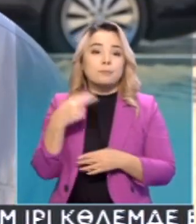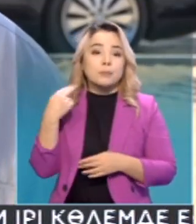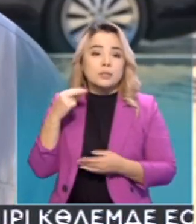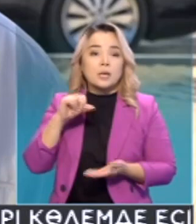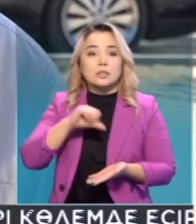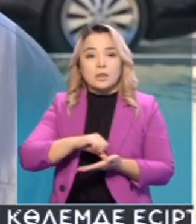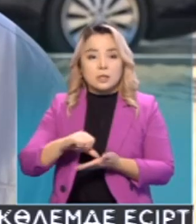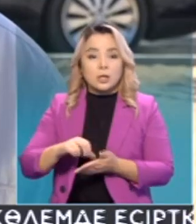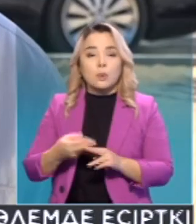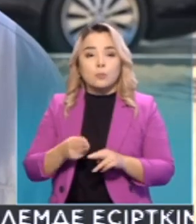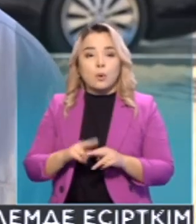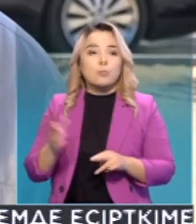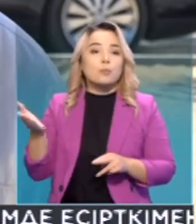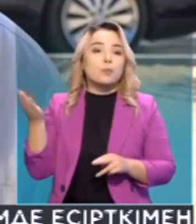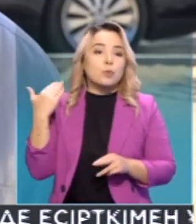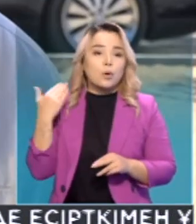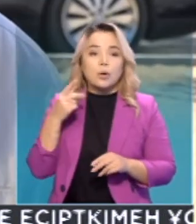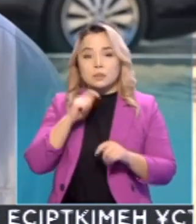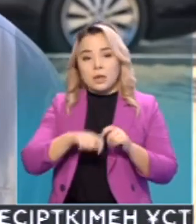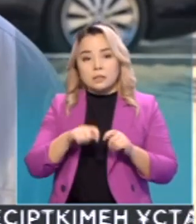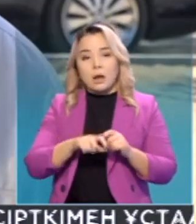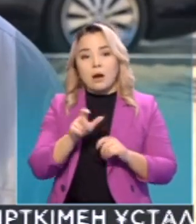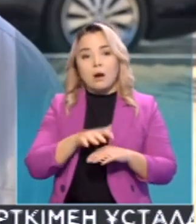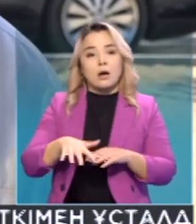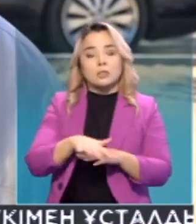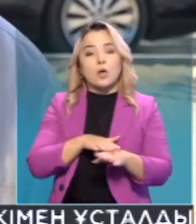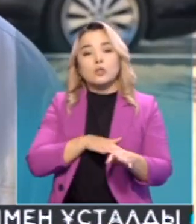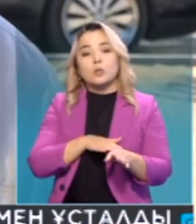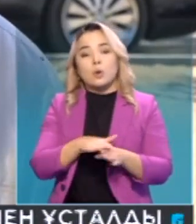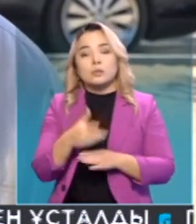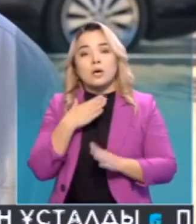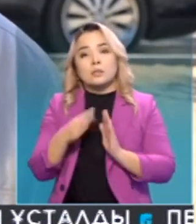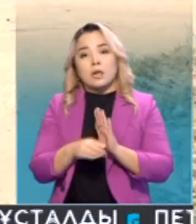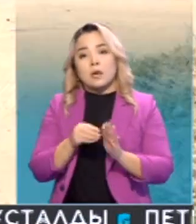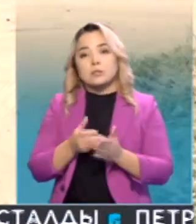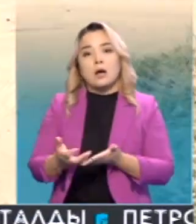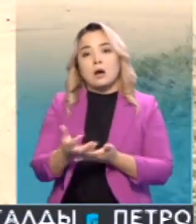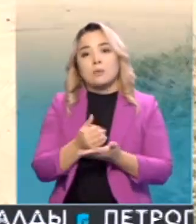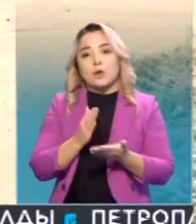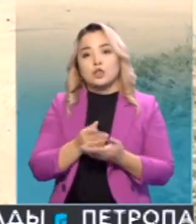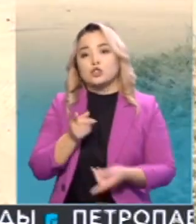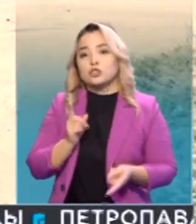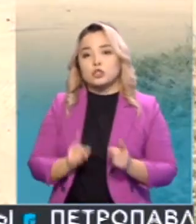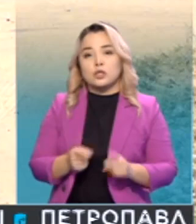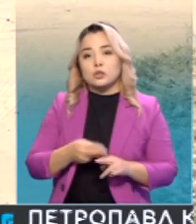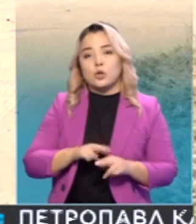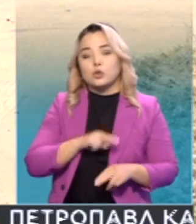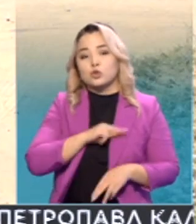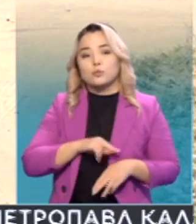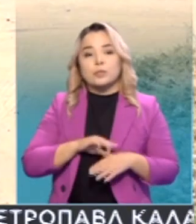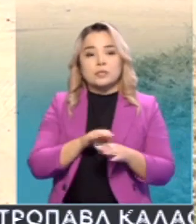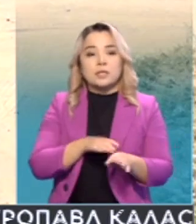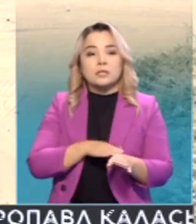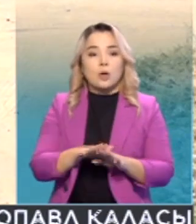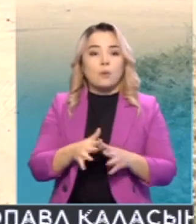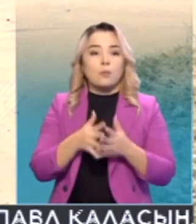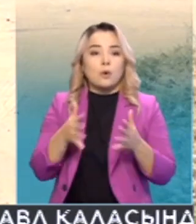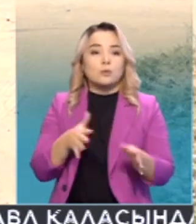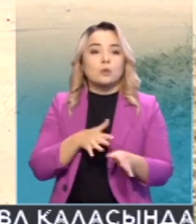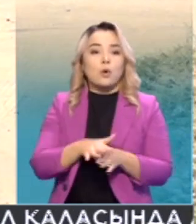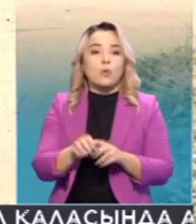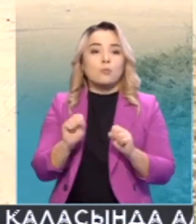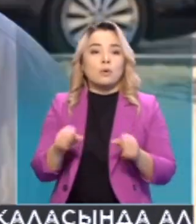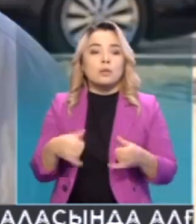президентіміздің бұрынғы неден көрі өзінің халықтың толық даусын алып, шын жұмыс істеуіне толық мүмкіндік бар